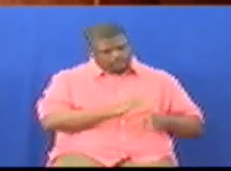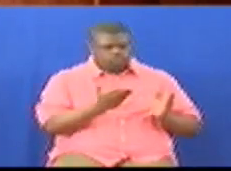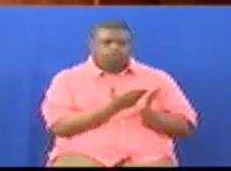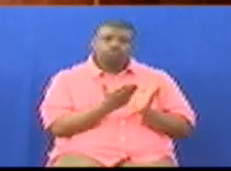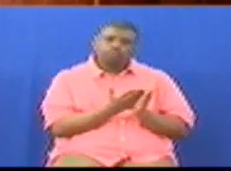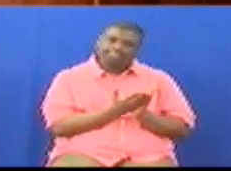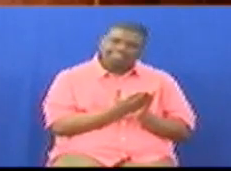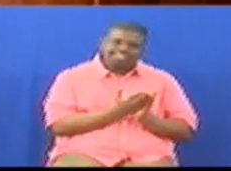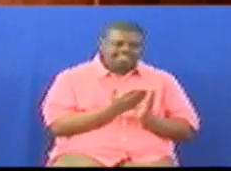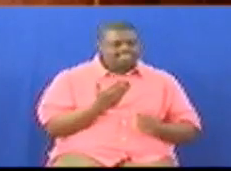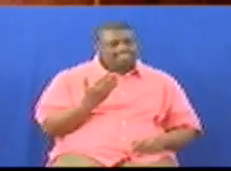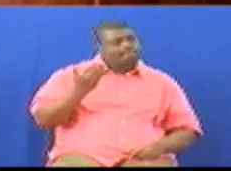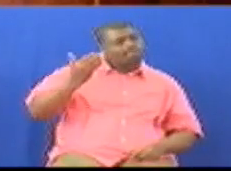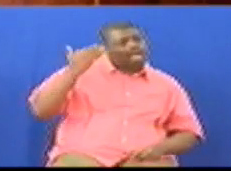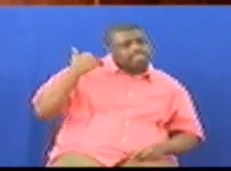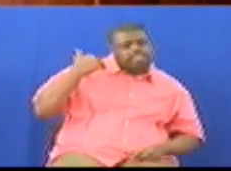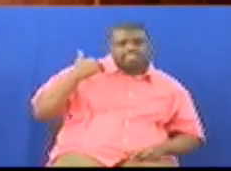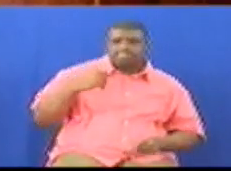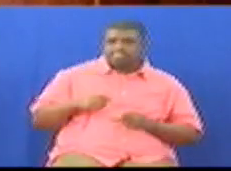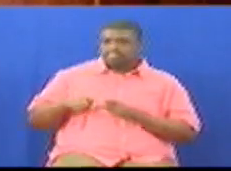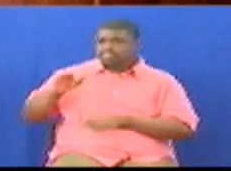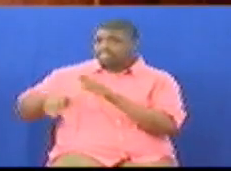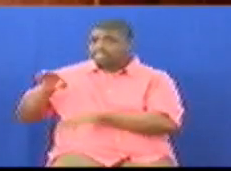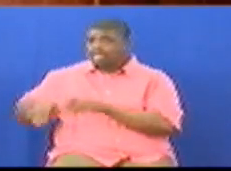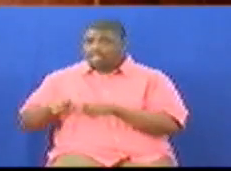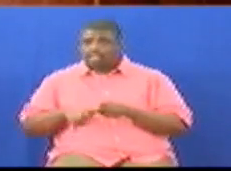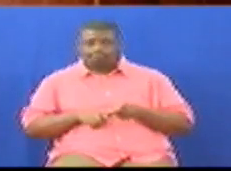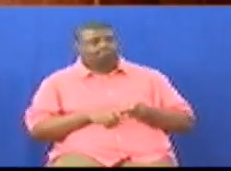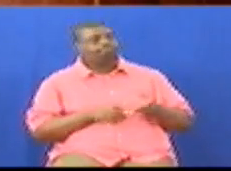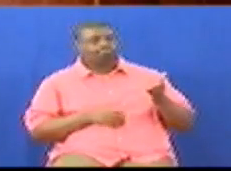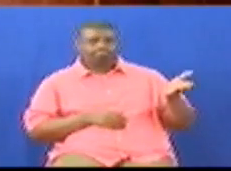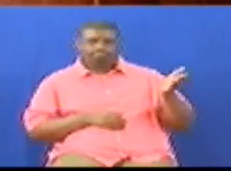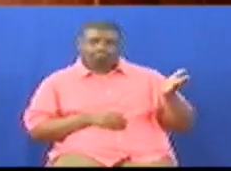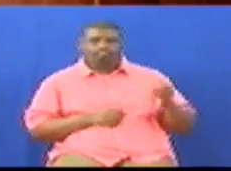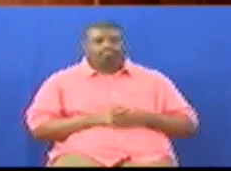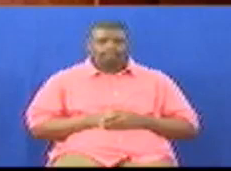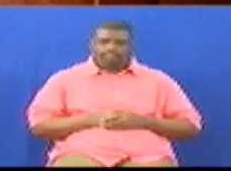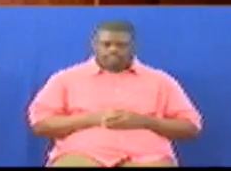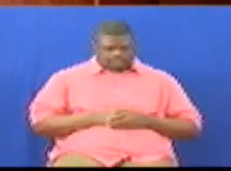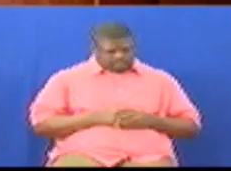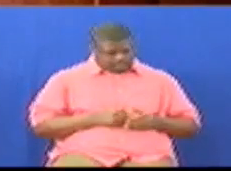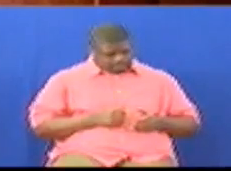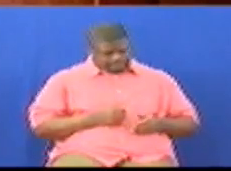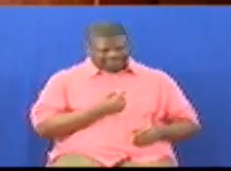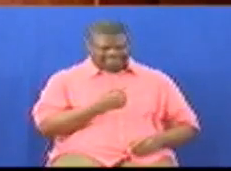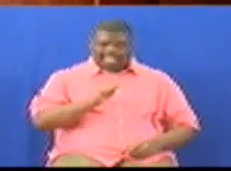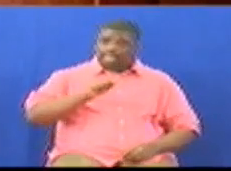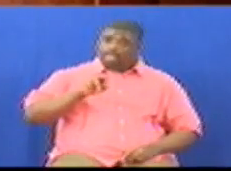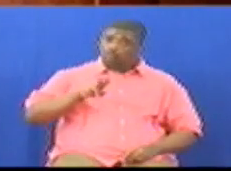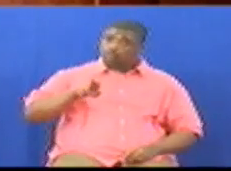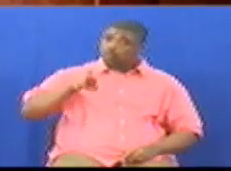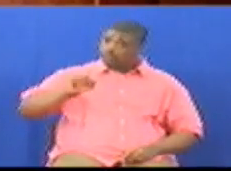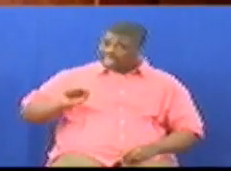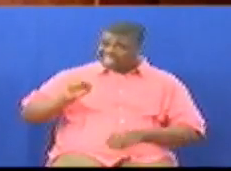za Mwenge mkoani Singida na Nangwa mkoani Manyara. Wakala wa barabara za vijijini na mjini Tarura katika manispaa ya